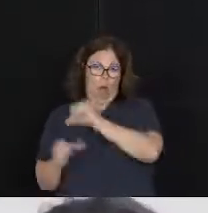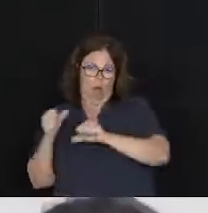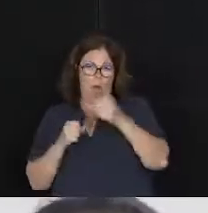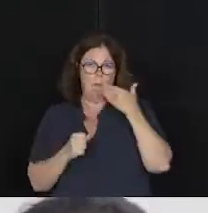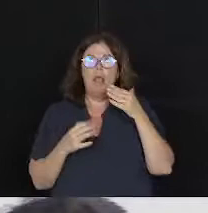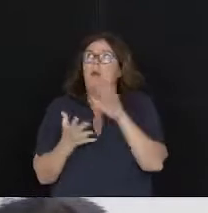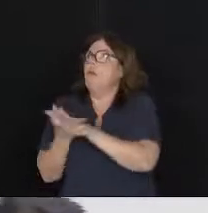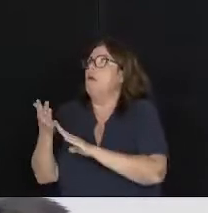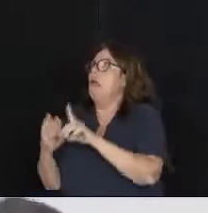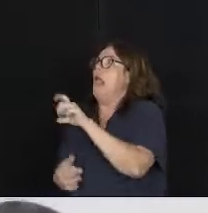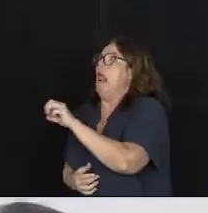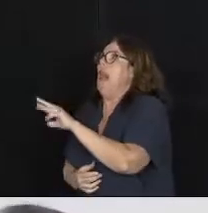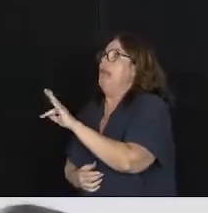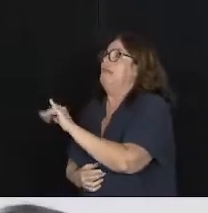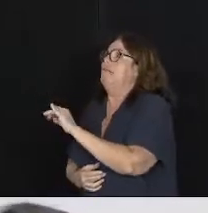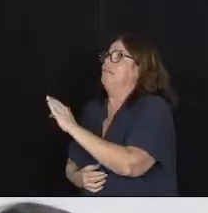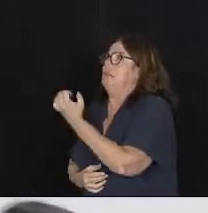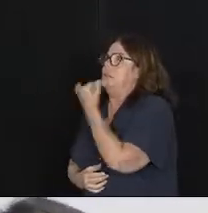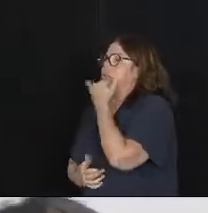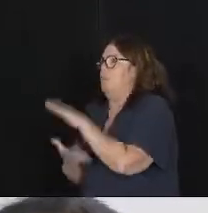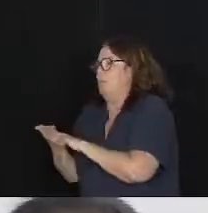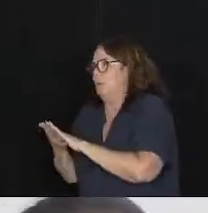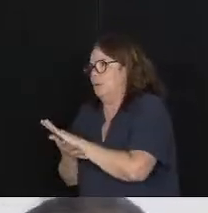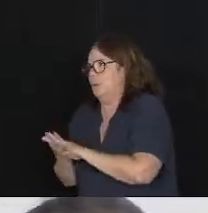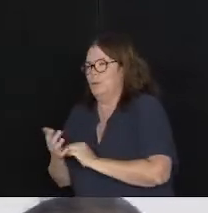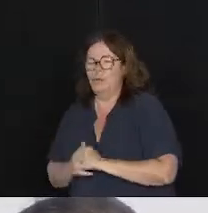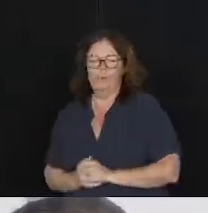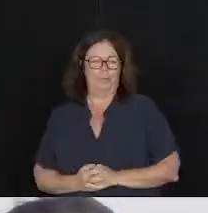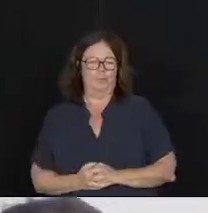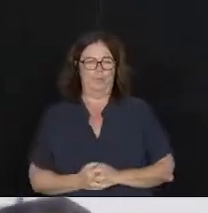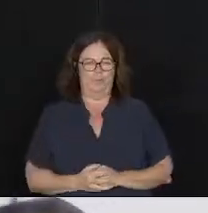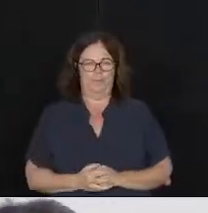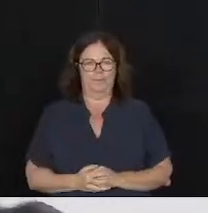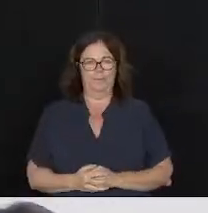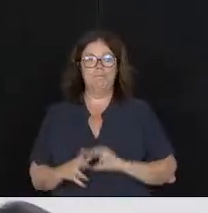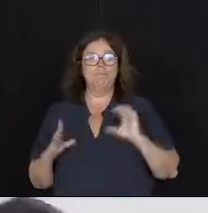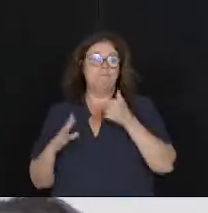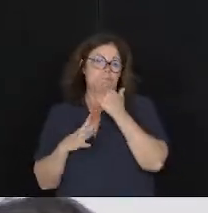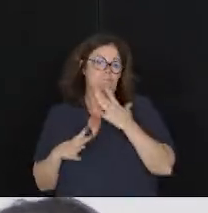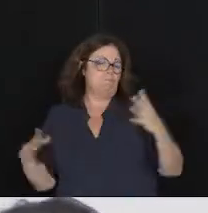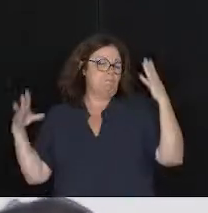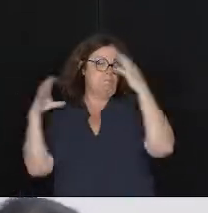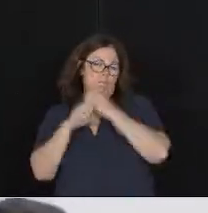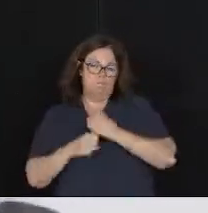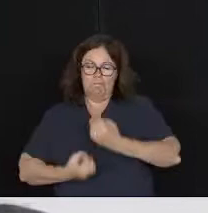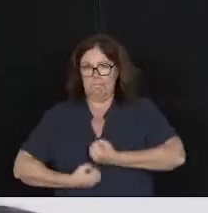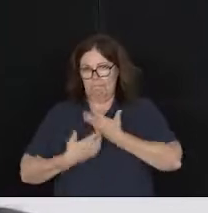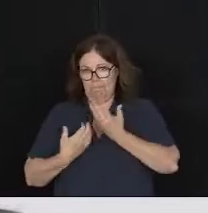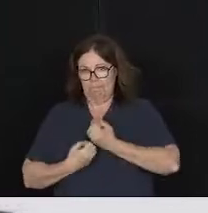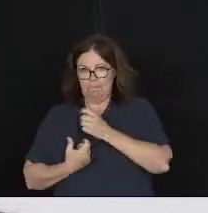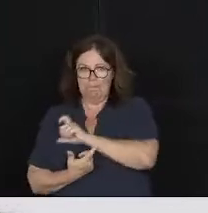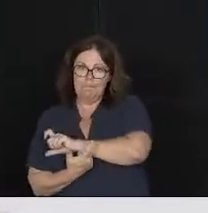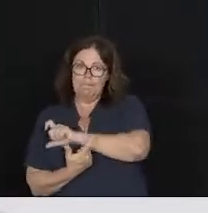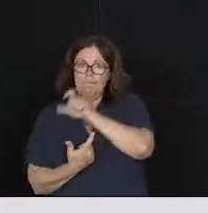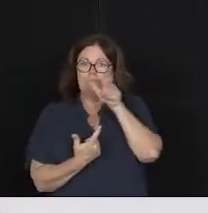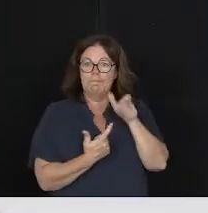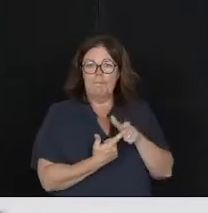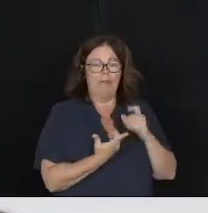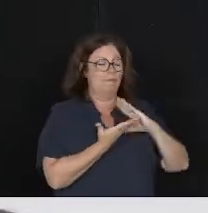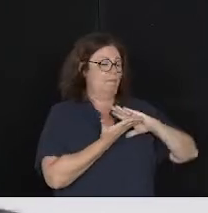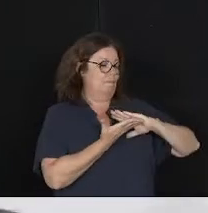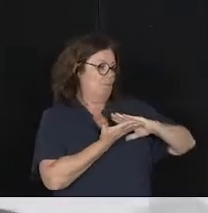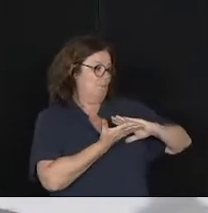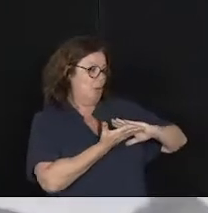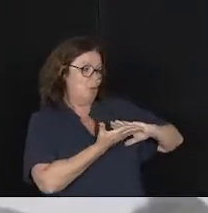L'IERFIT, pardon, et le CESPRA. Donc je vais simplement dire quelques mots d'introduction et puis après je passerai la